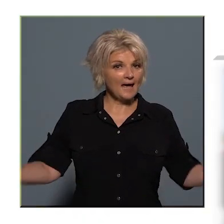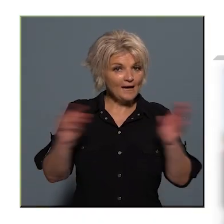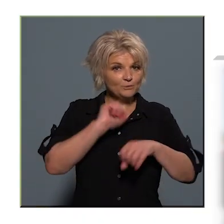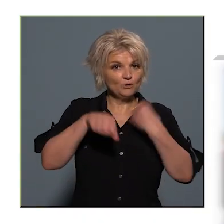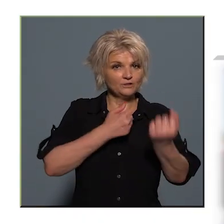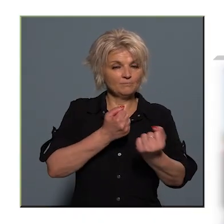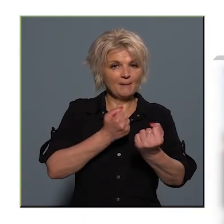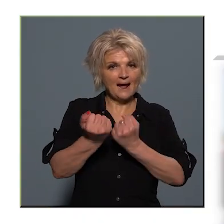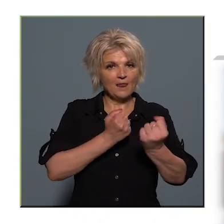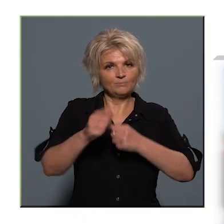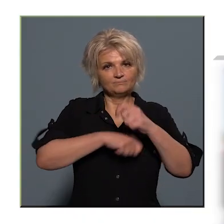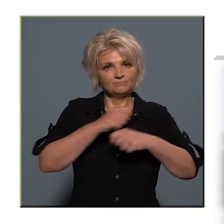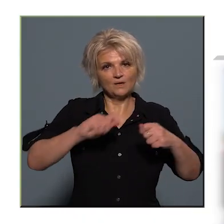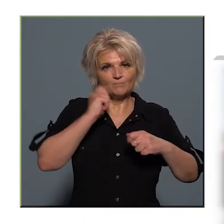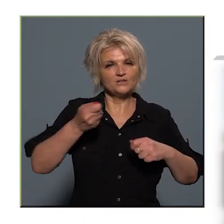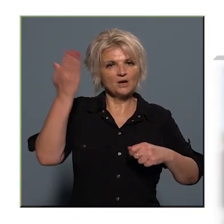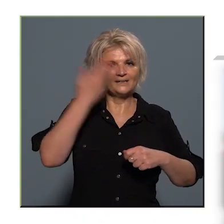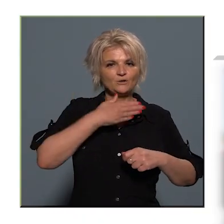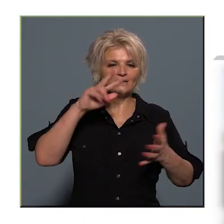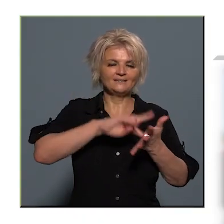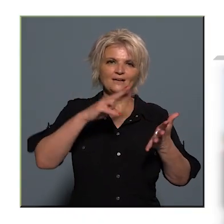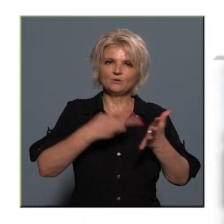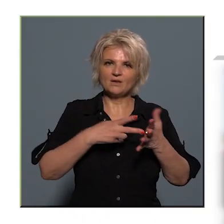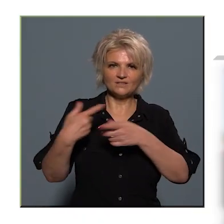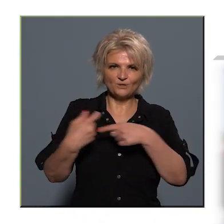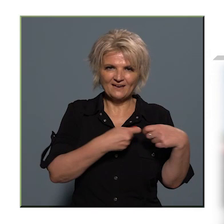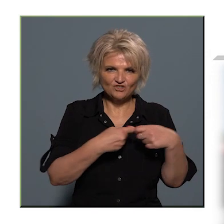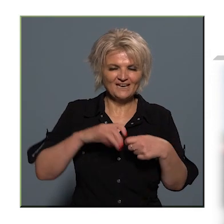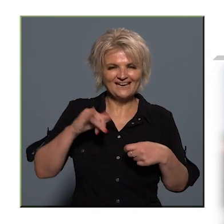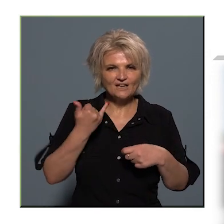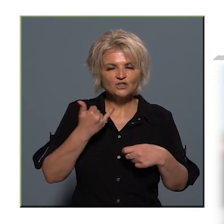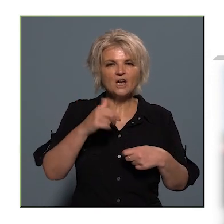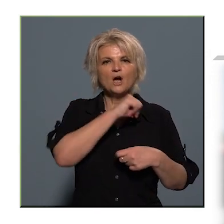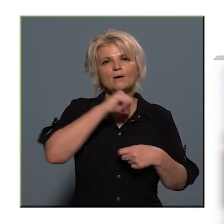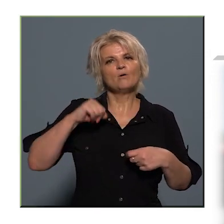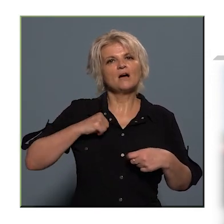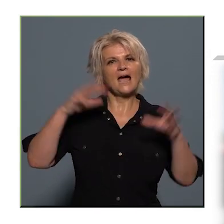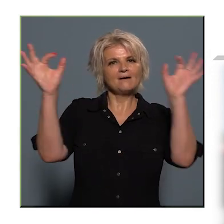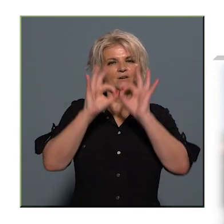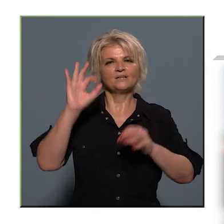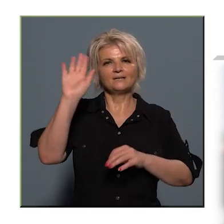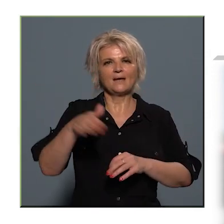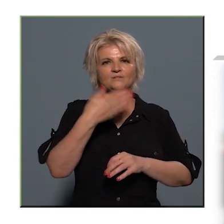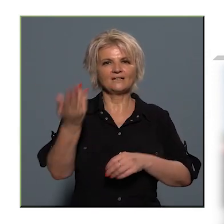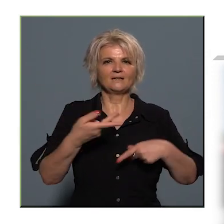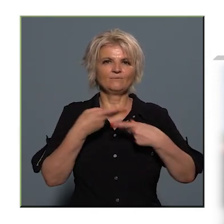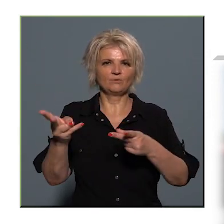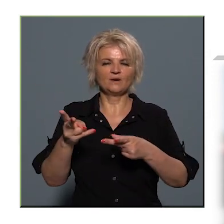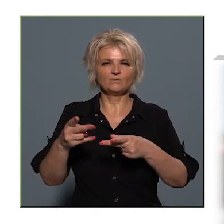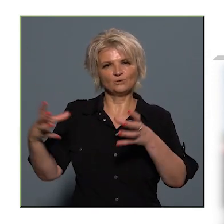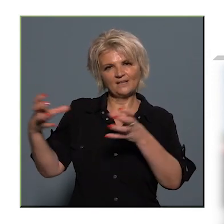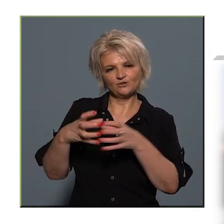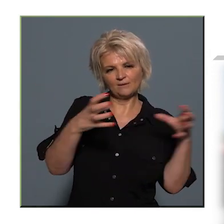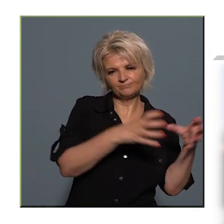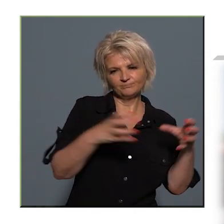Együttműködési megállapodást kötött a Magyar Hidrogéntechnológiai Szövetség és a Magánvállalkozók Nemzeti Fuvarozóipartestülete